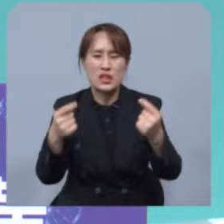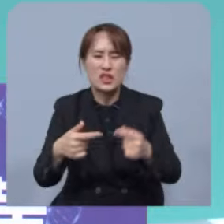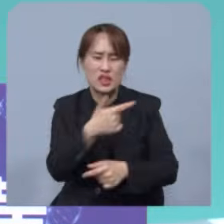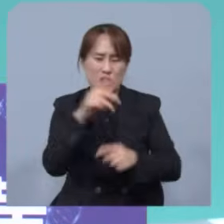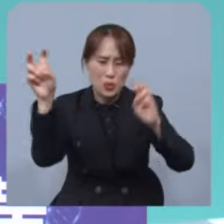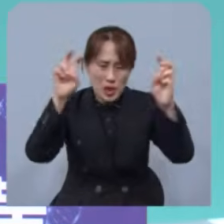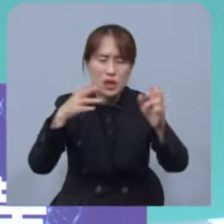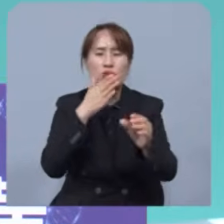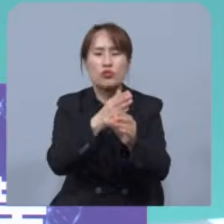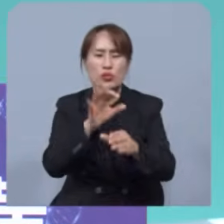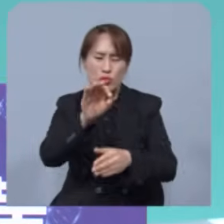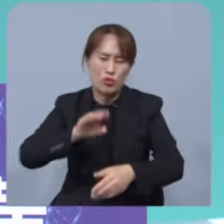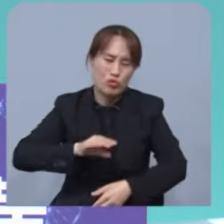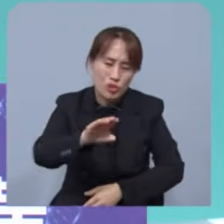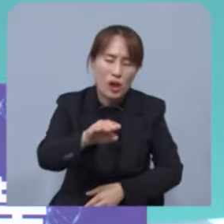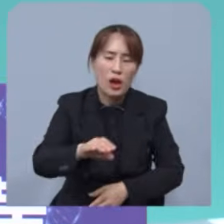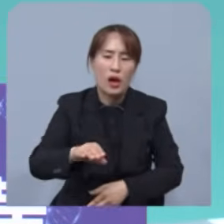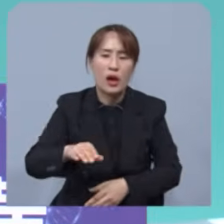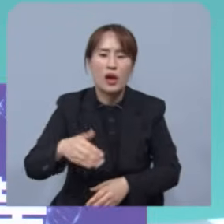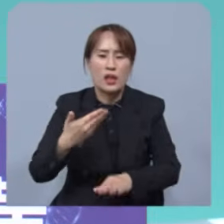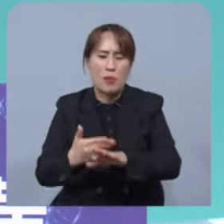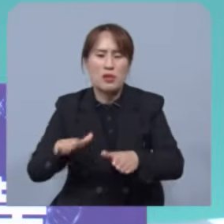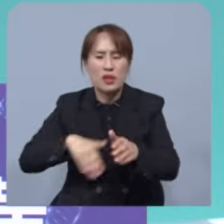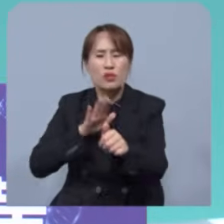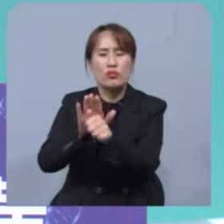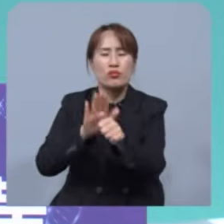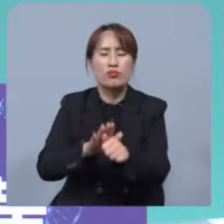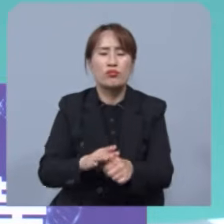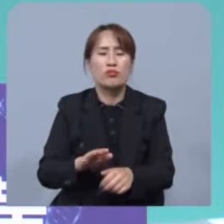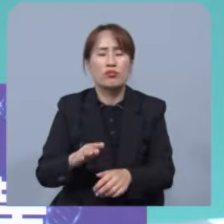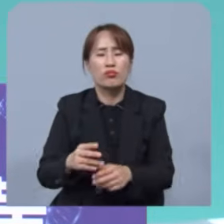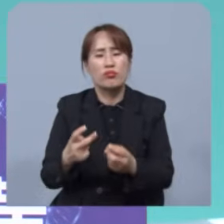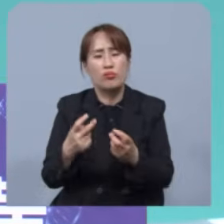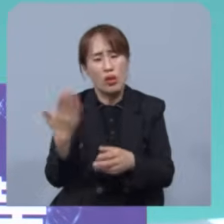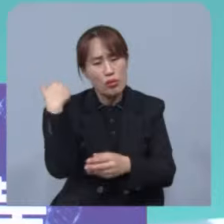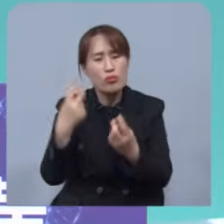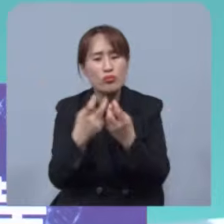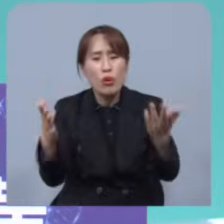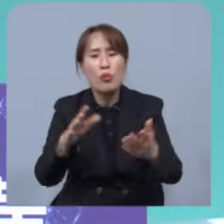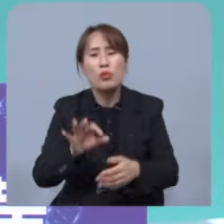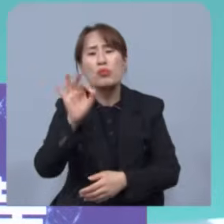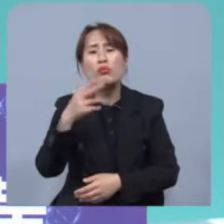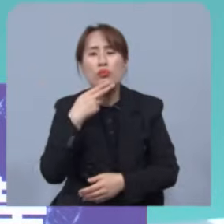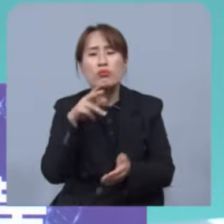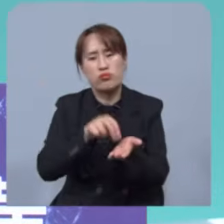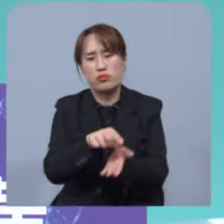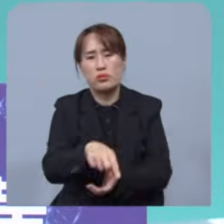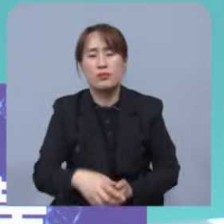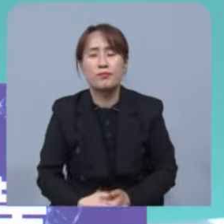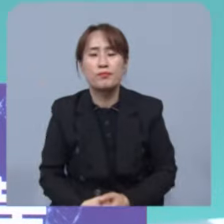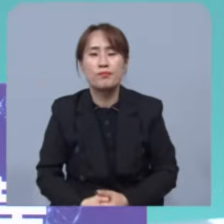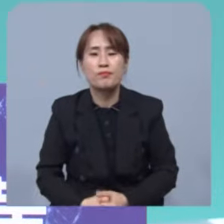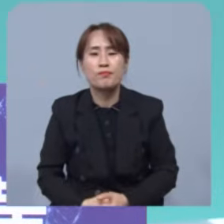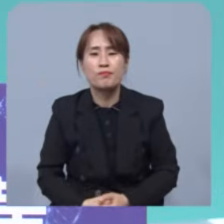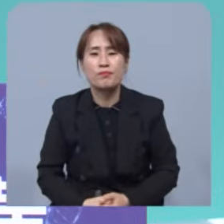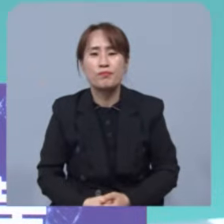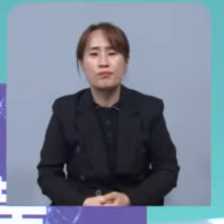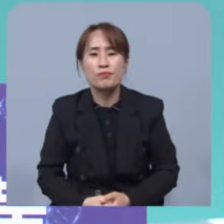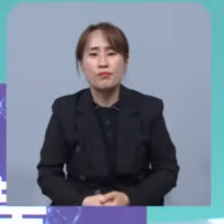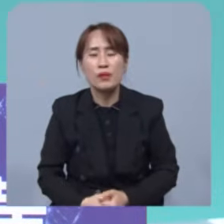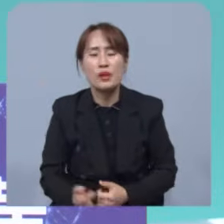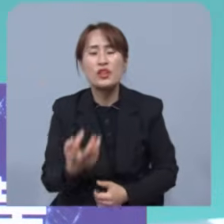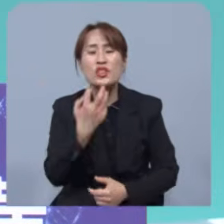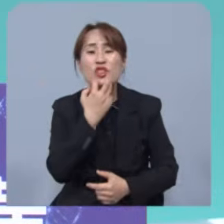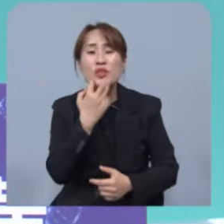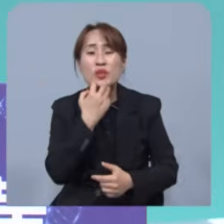뭐 이런 개념이었단 말이에요. 왜냐하면 그 불가피했어요. 자원이 가진 게 없으니까. 그게 이제